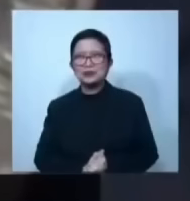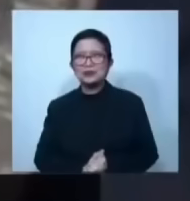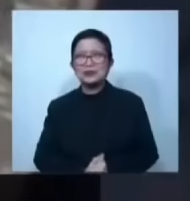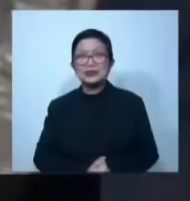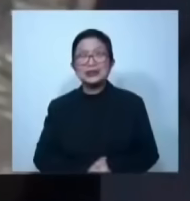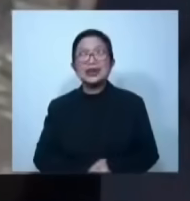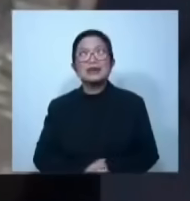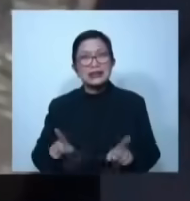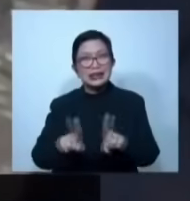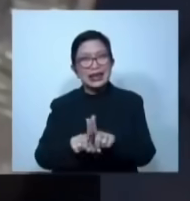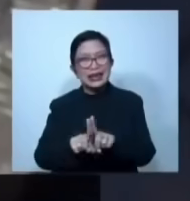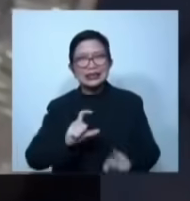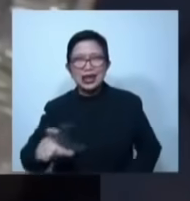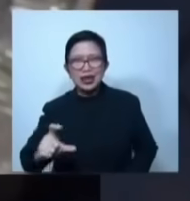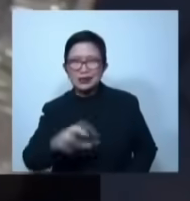iskar